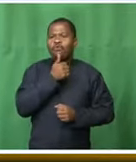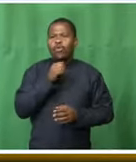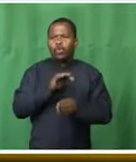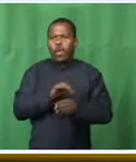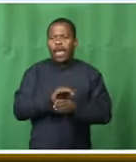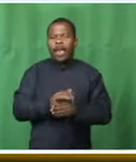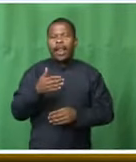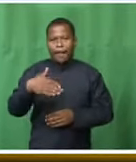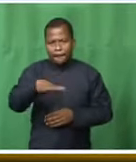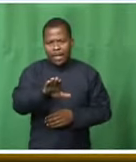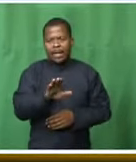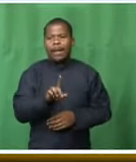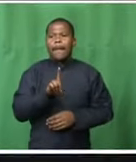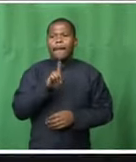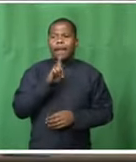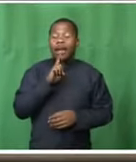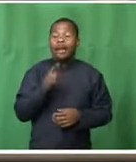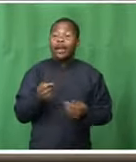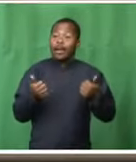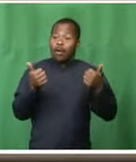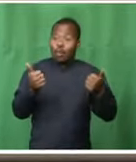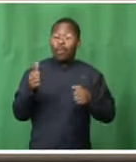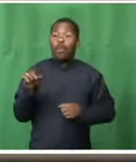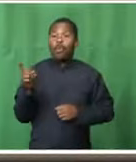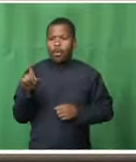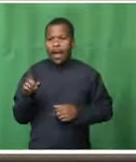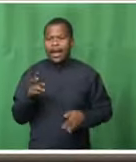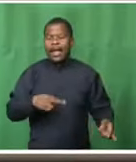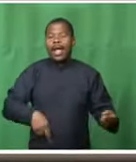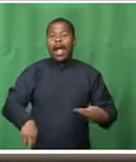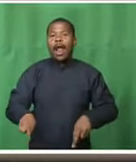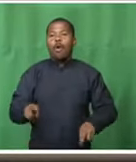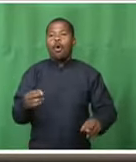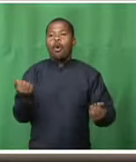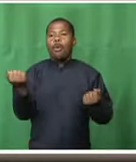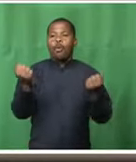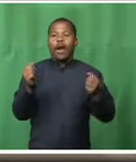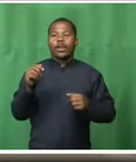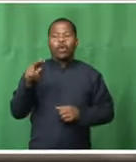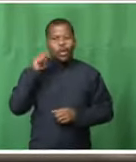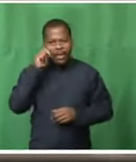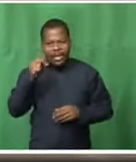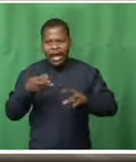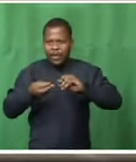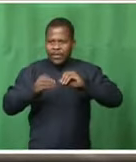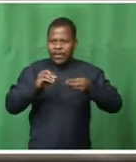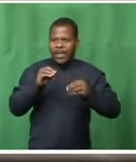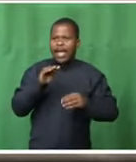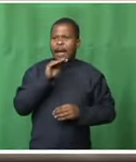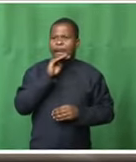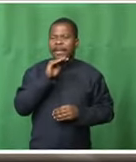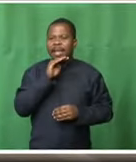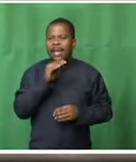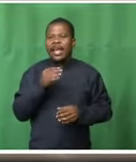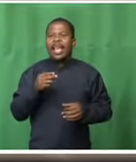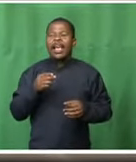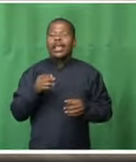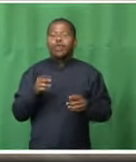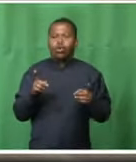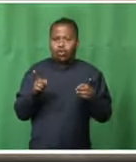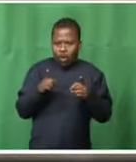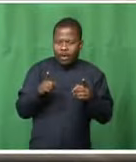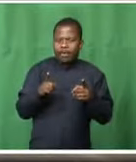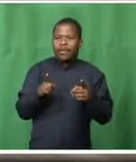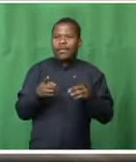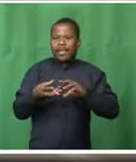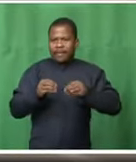kuma properties abo. But lokahle ngala ngale section leli mele ukuthi it's a loop. So if it's a loop, like limele khona, ngasho ukuthi